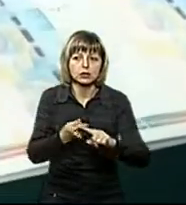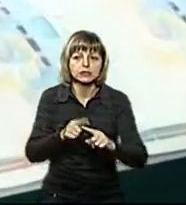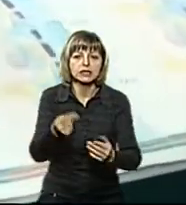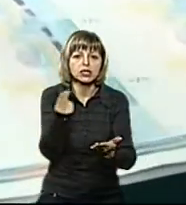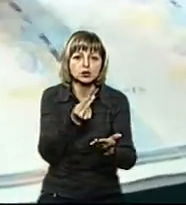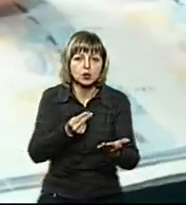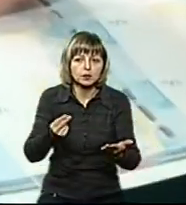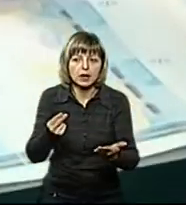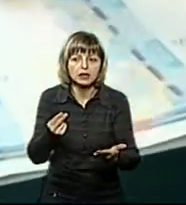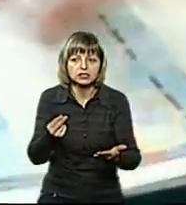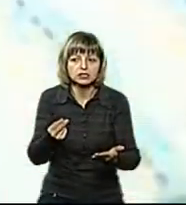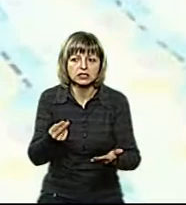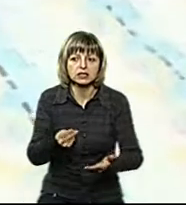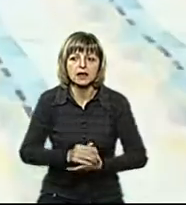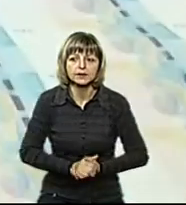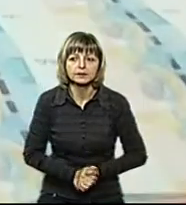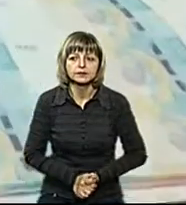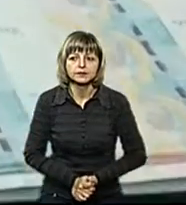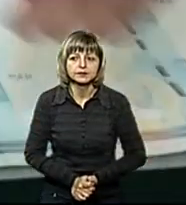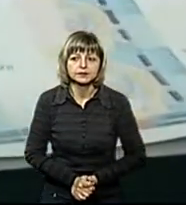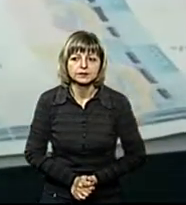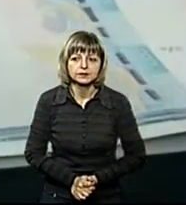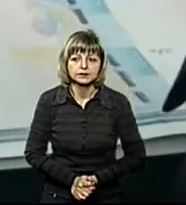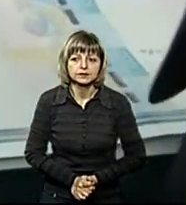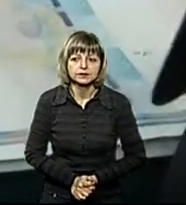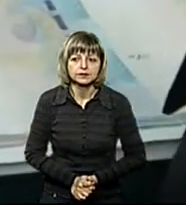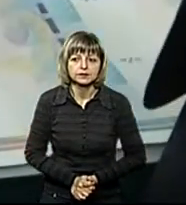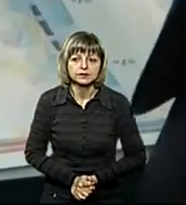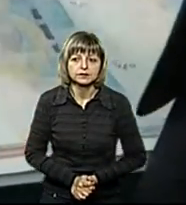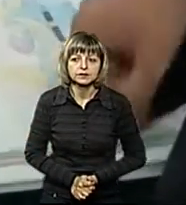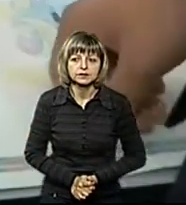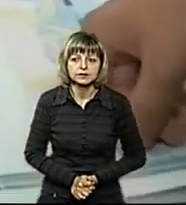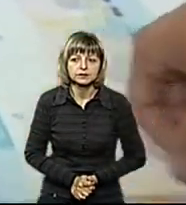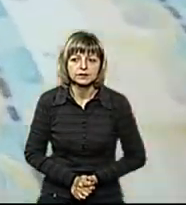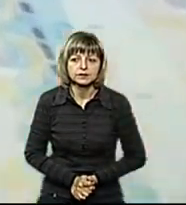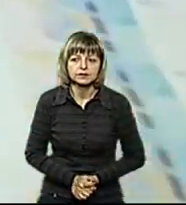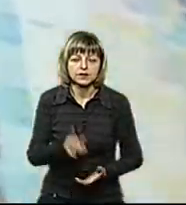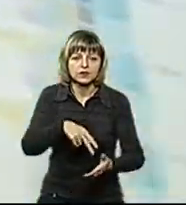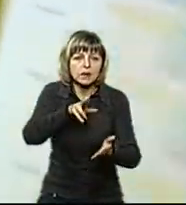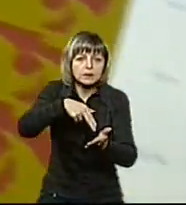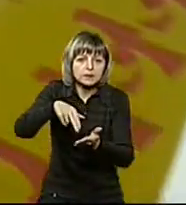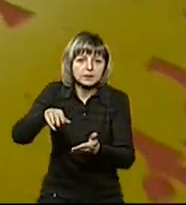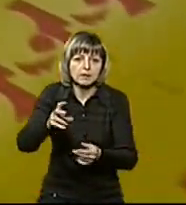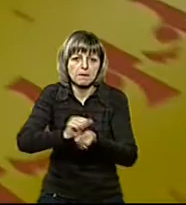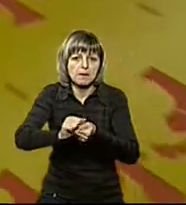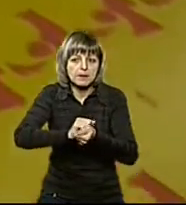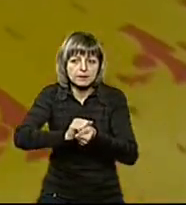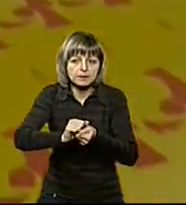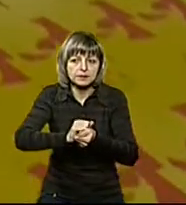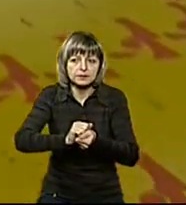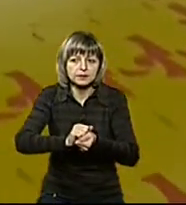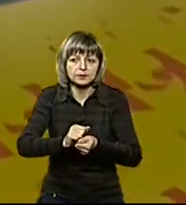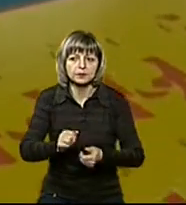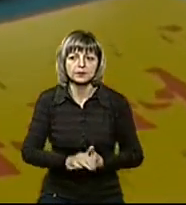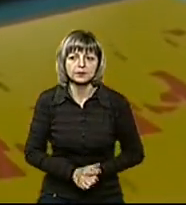які тут, ось вони записані, тобто вона передає сітки, фарбу на папір. Інтагліо форма – це